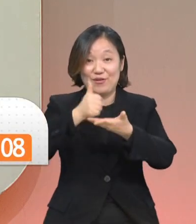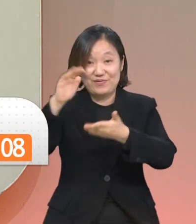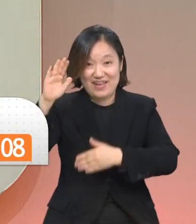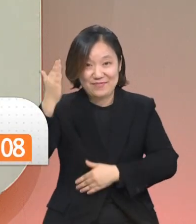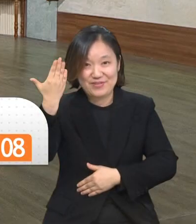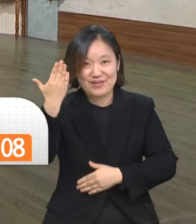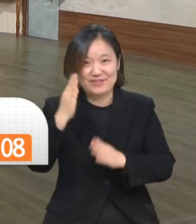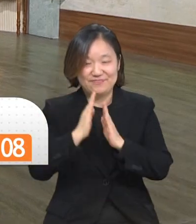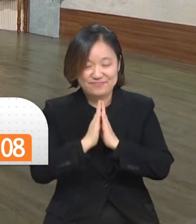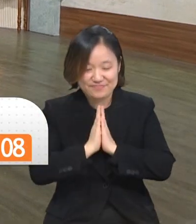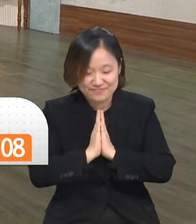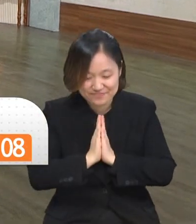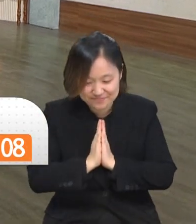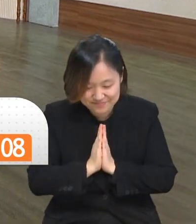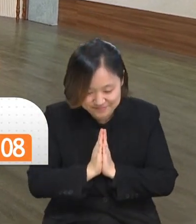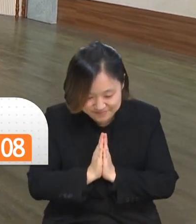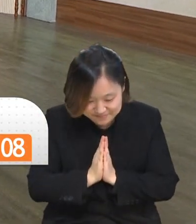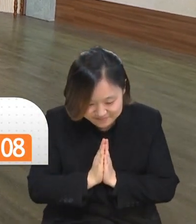성불하십시오